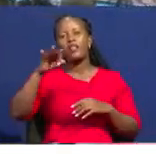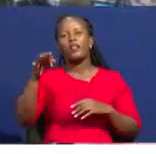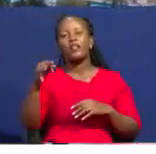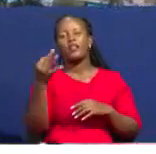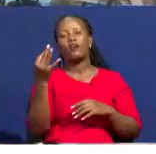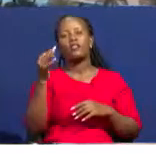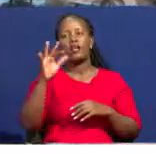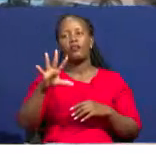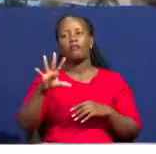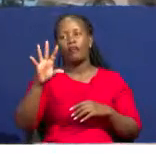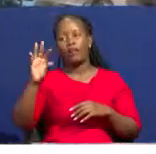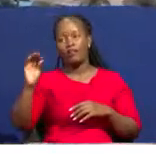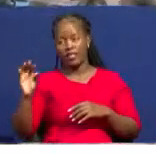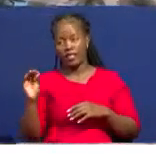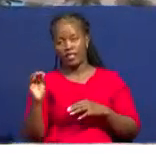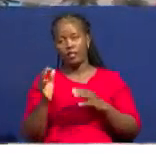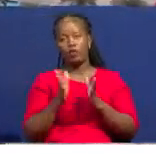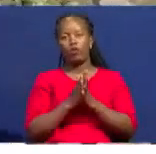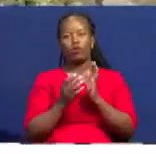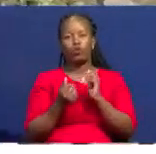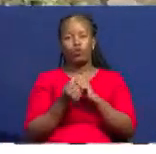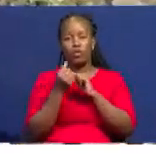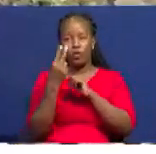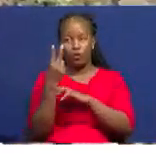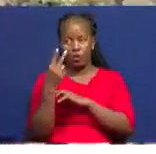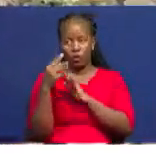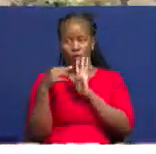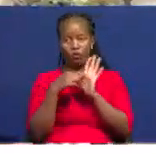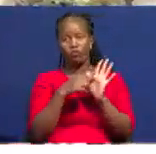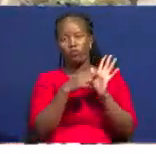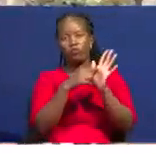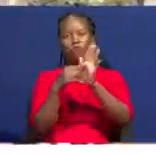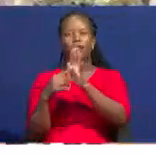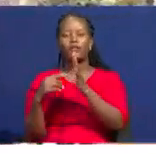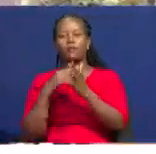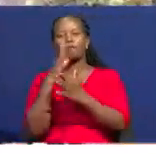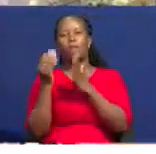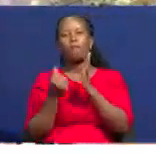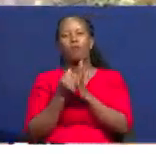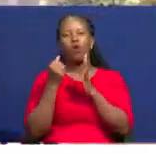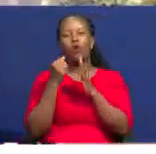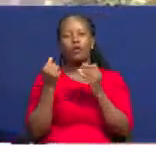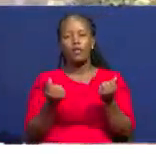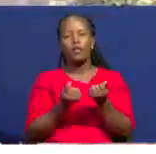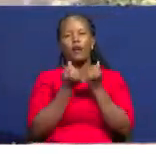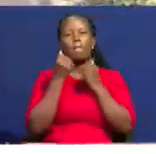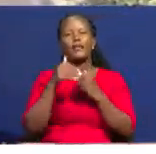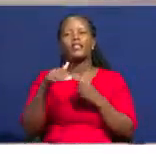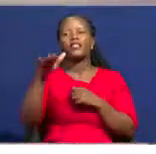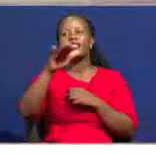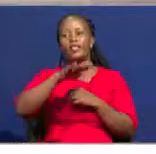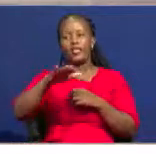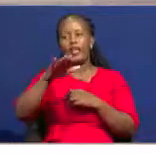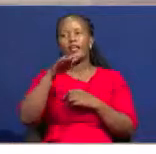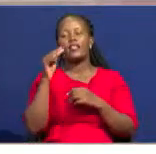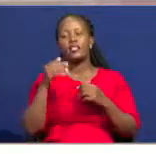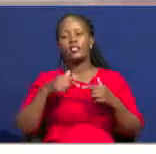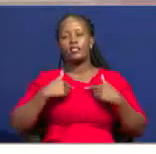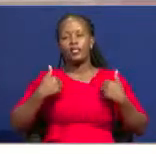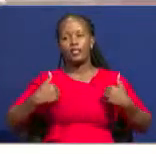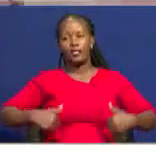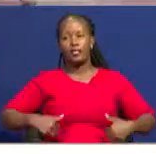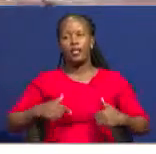na vielelezo 12 vya mada lilifanyika katika mji wa Qinghong wa eneo